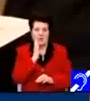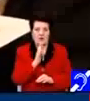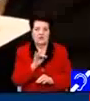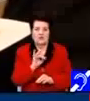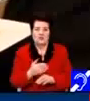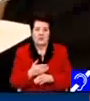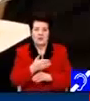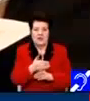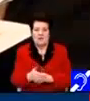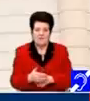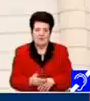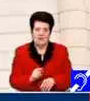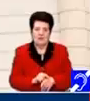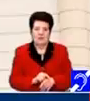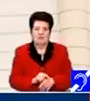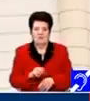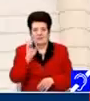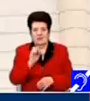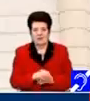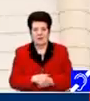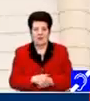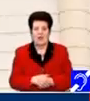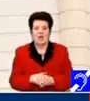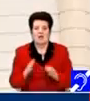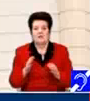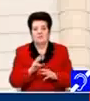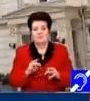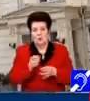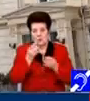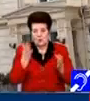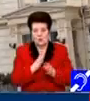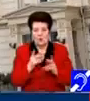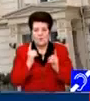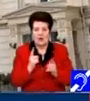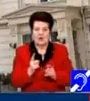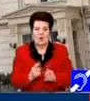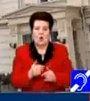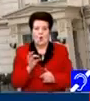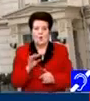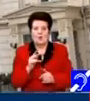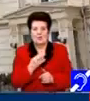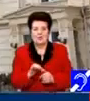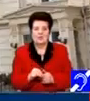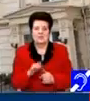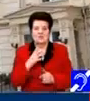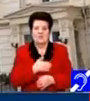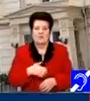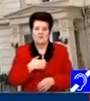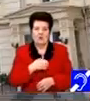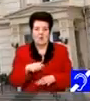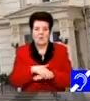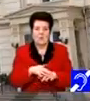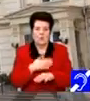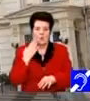în afara hotarelor țării. Senatul Culturii își propune să omagieze marile personalități și valorile autentice ale poporului român.